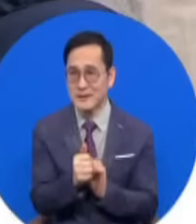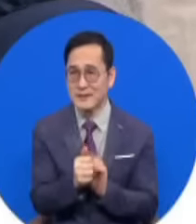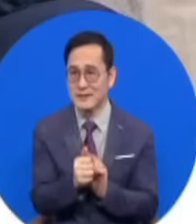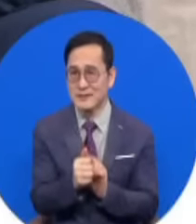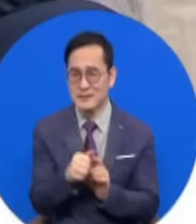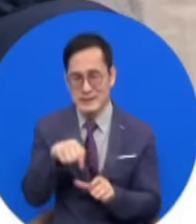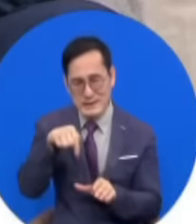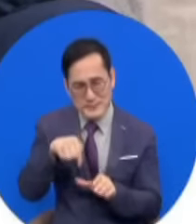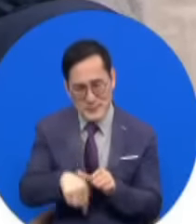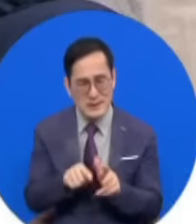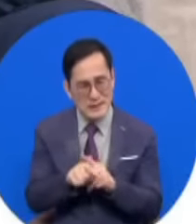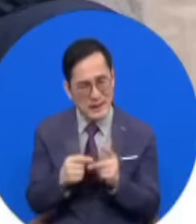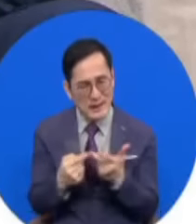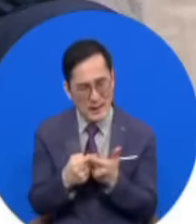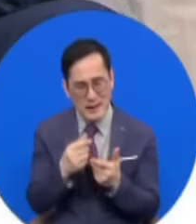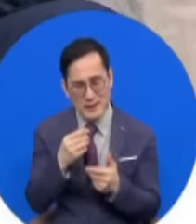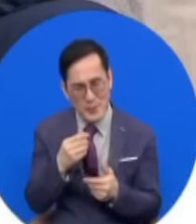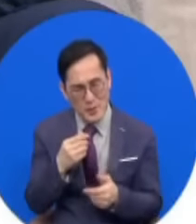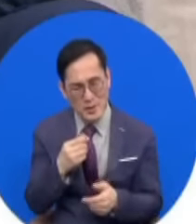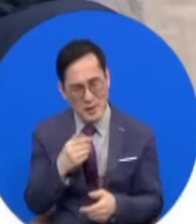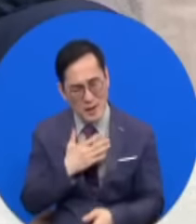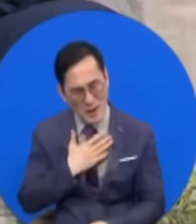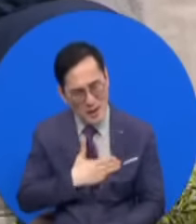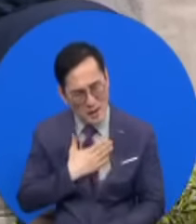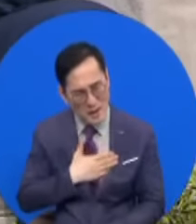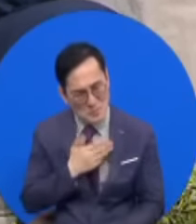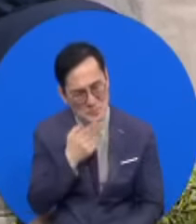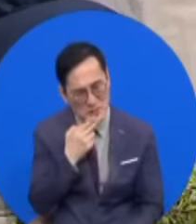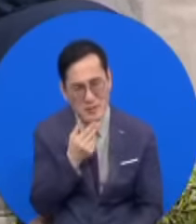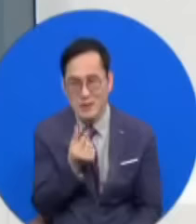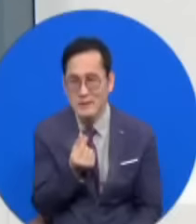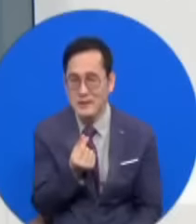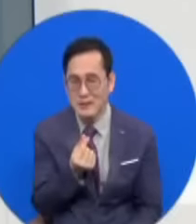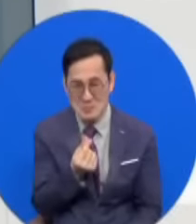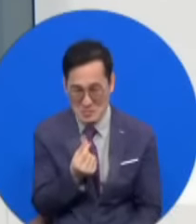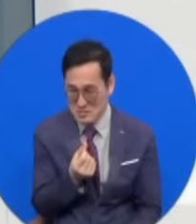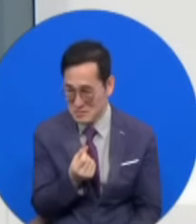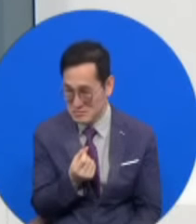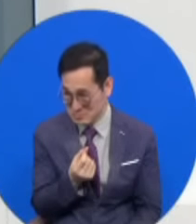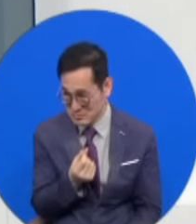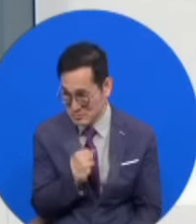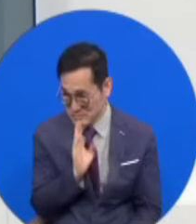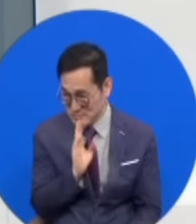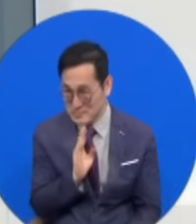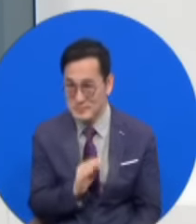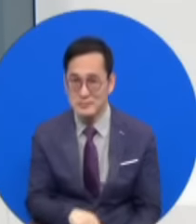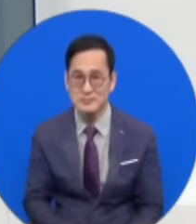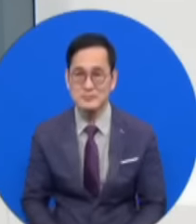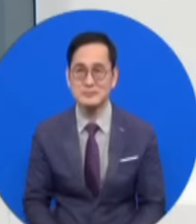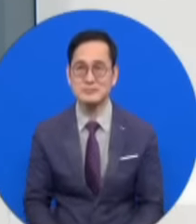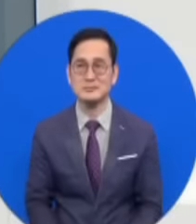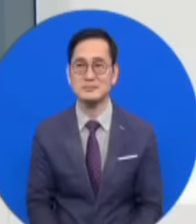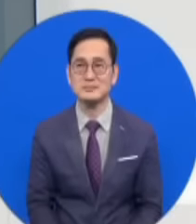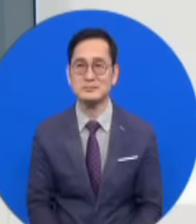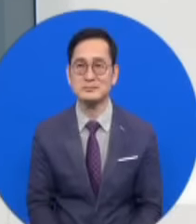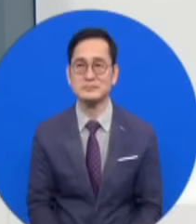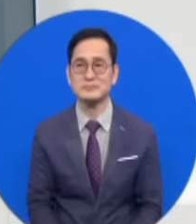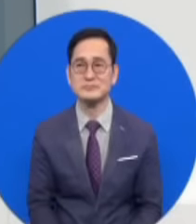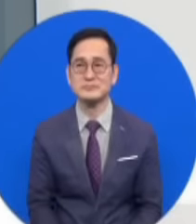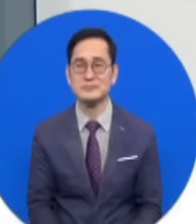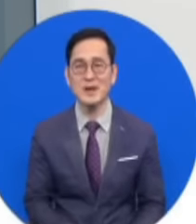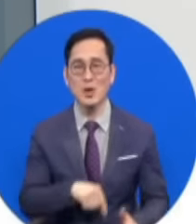것 같다. 왜냐하면 이제 운영위원회는 기본적으로 양당의 원내 지도부가 있는 회의입니다.